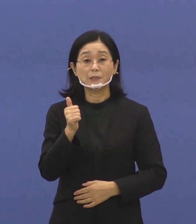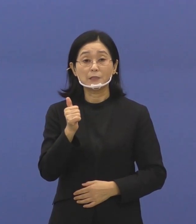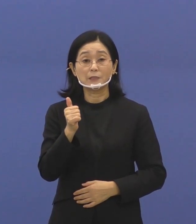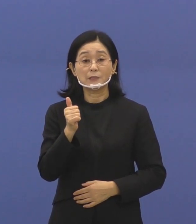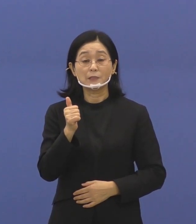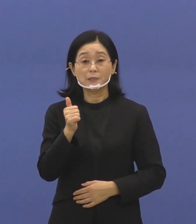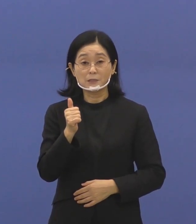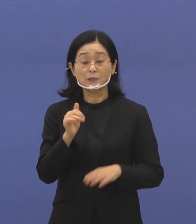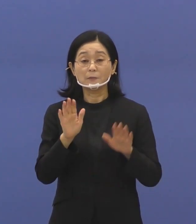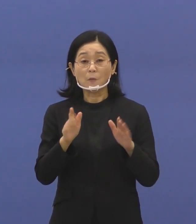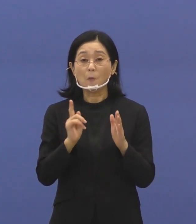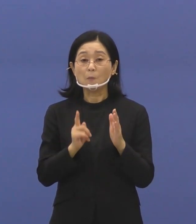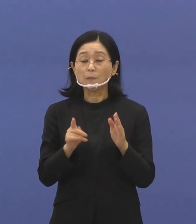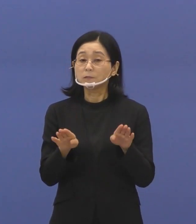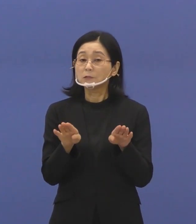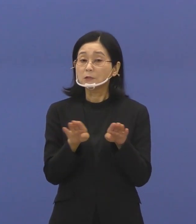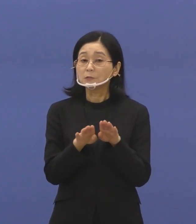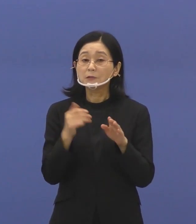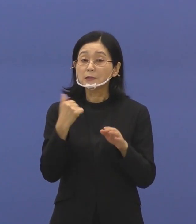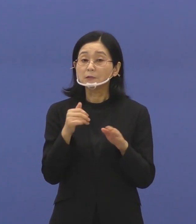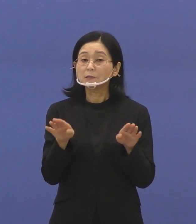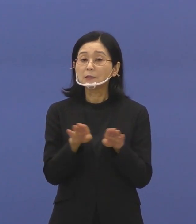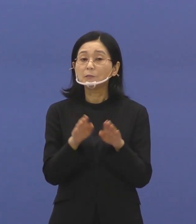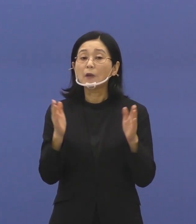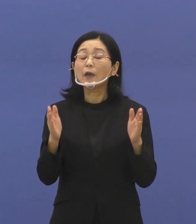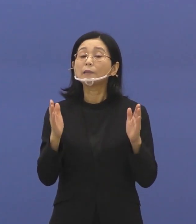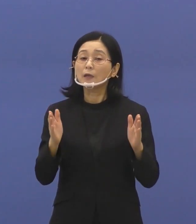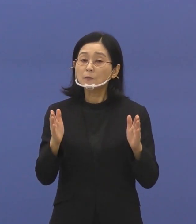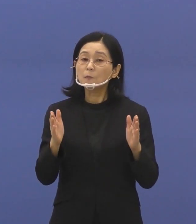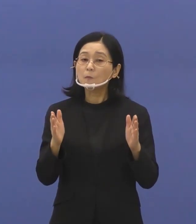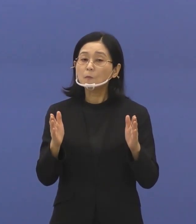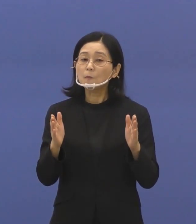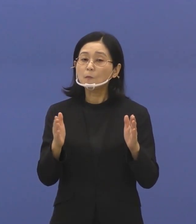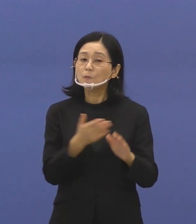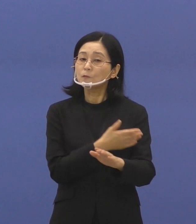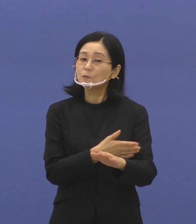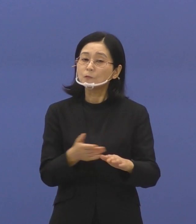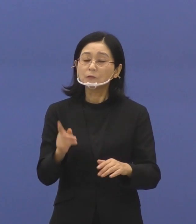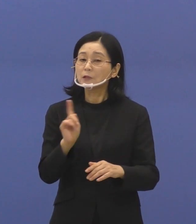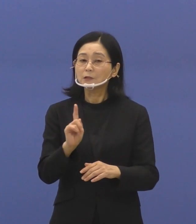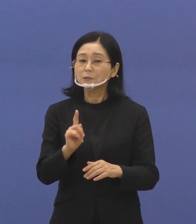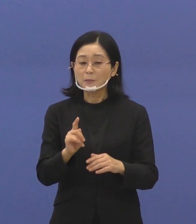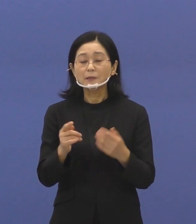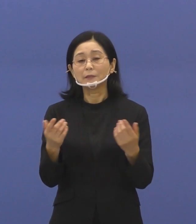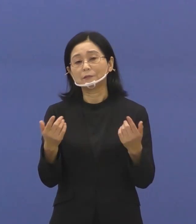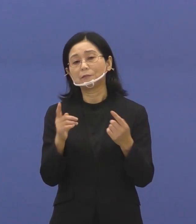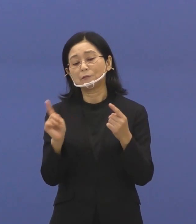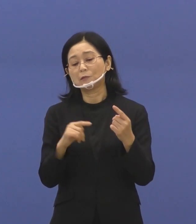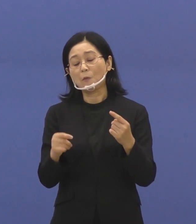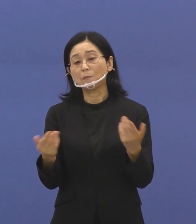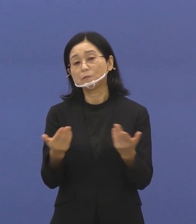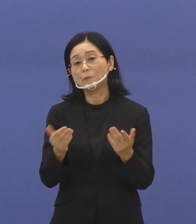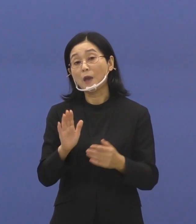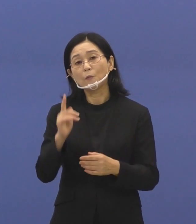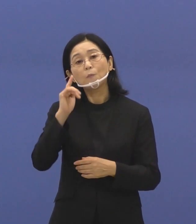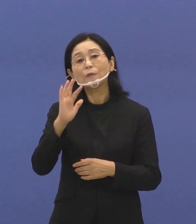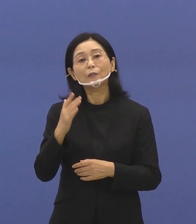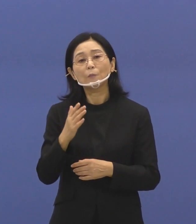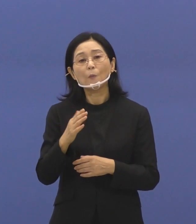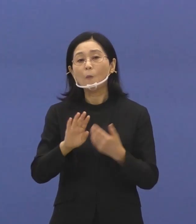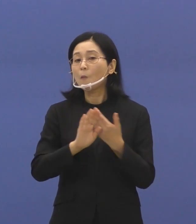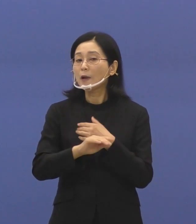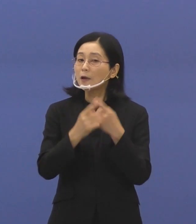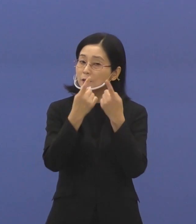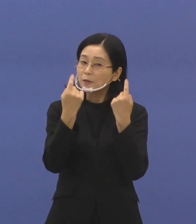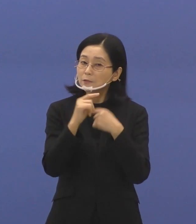暇中 の過ごし方なんですけど、公務もあったと思うんですが、お休みの間はどのように過ごされていたのか